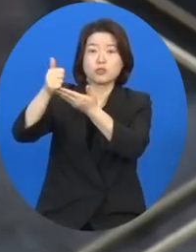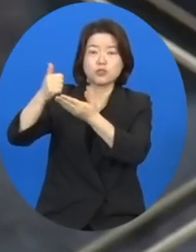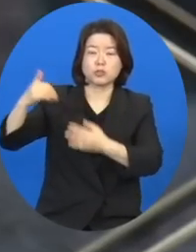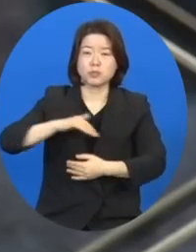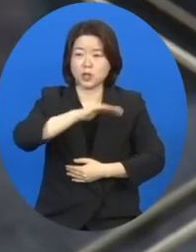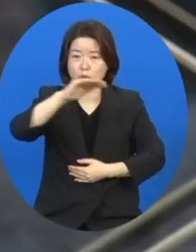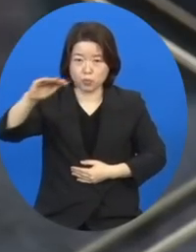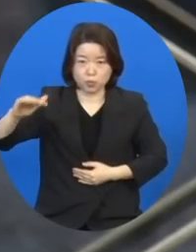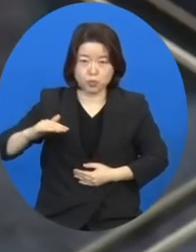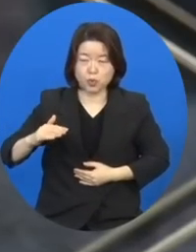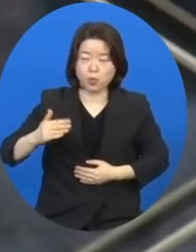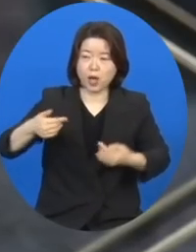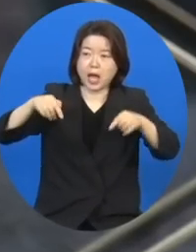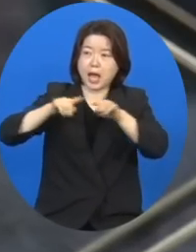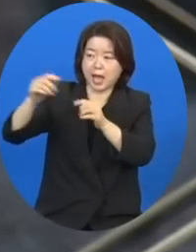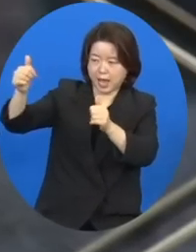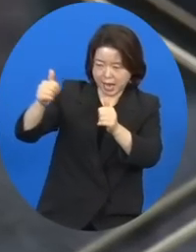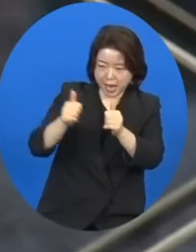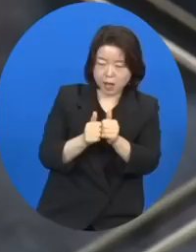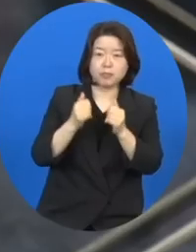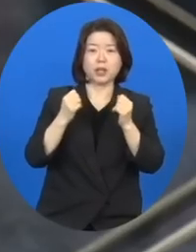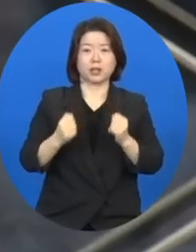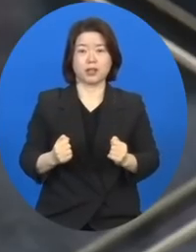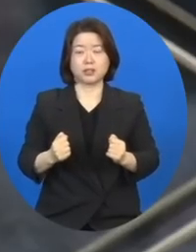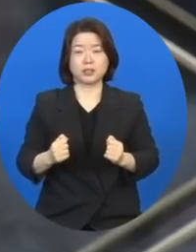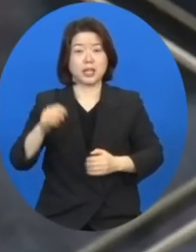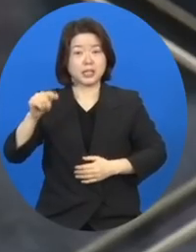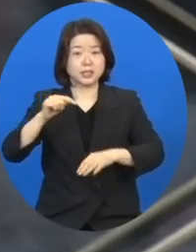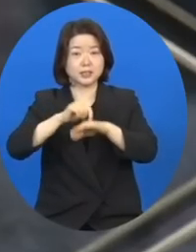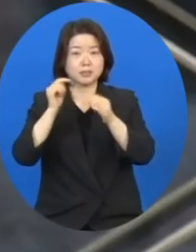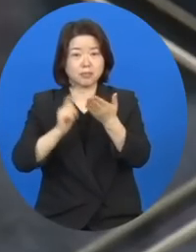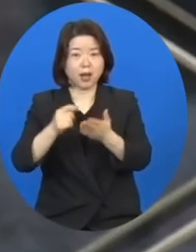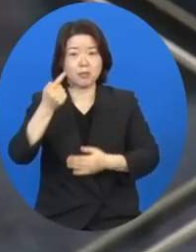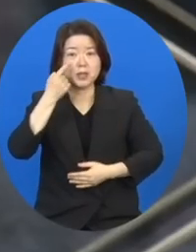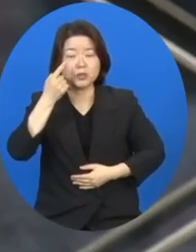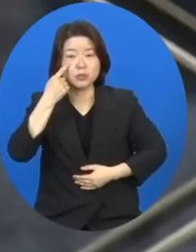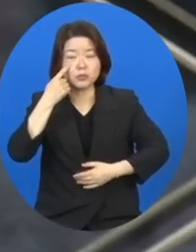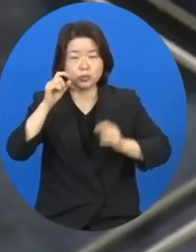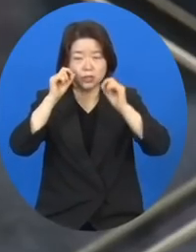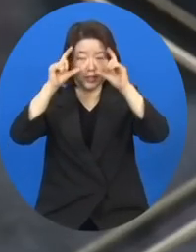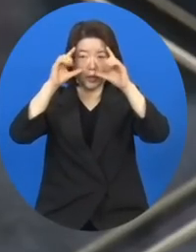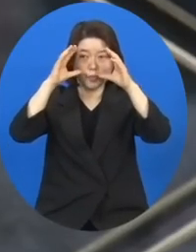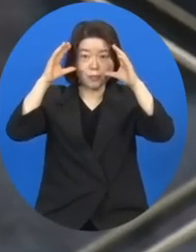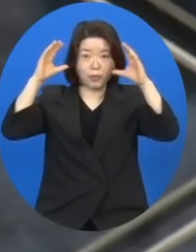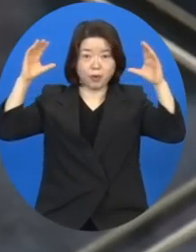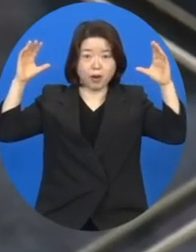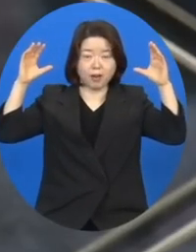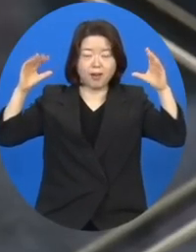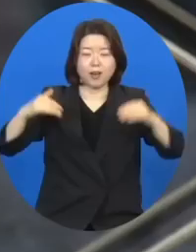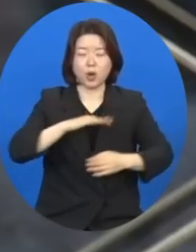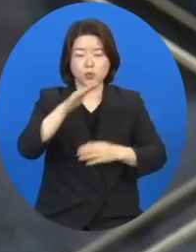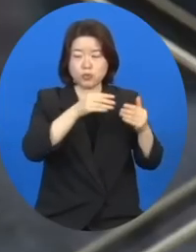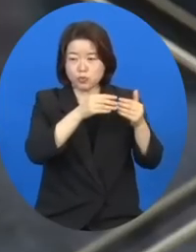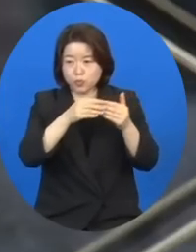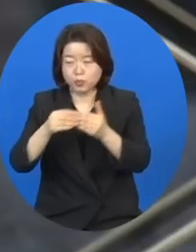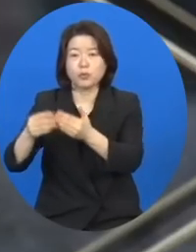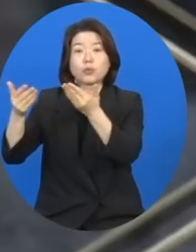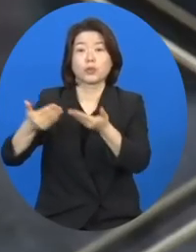우리와 함께 계시다 라고 하는 그 마음의 눈을 열어주심으로써 우리를 인도해